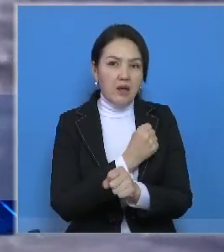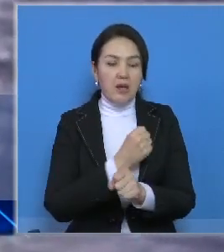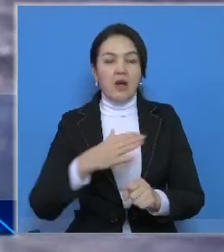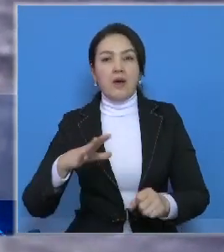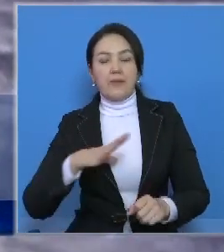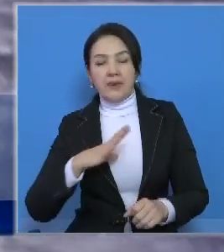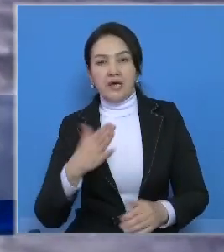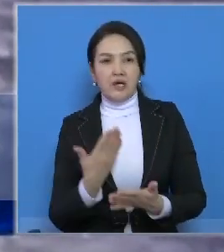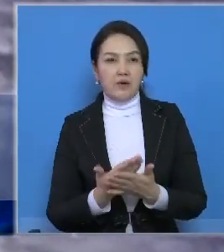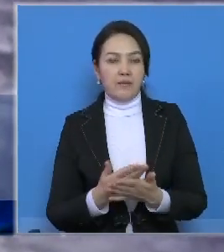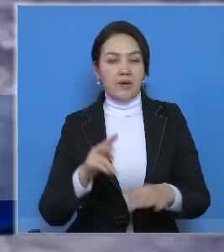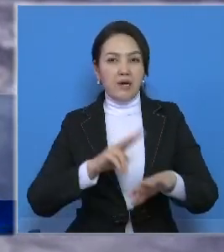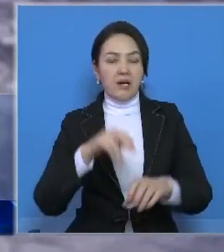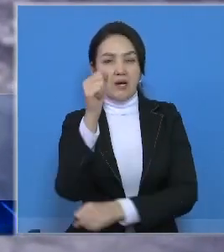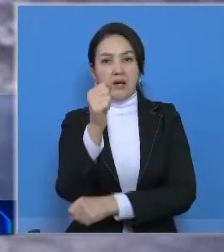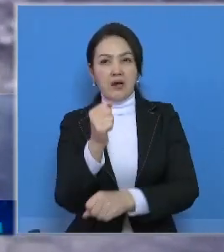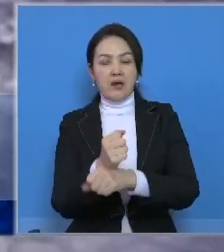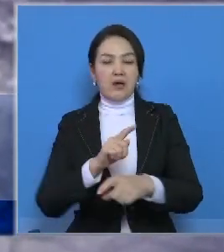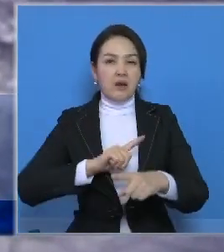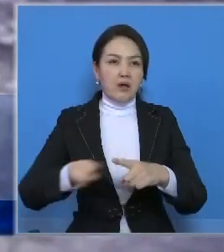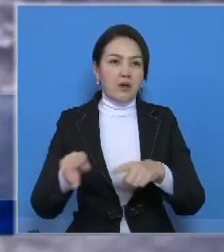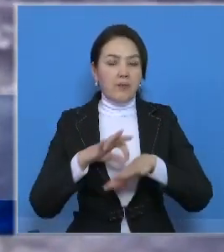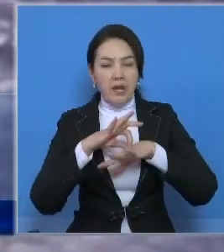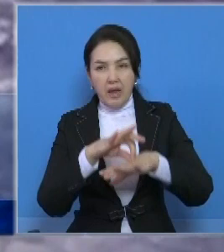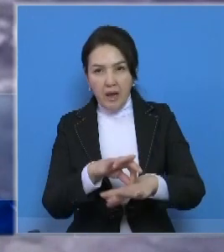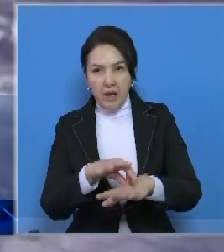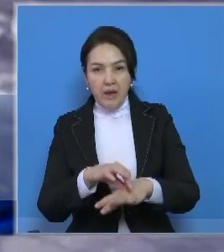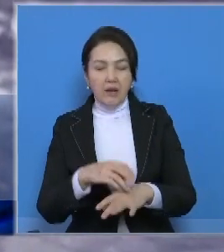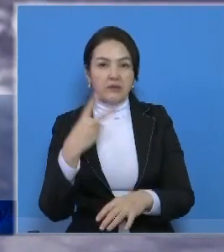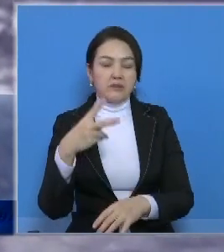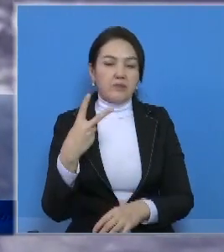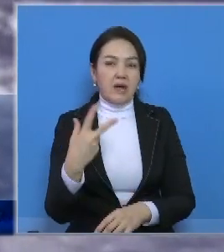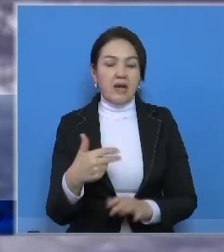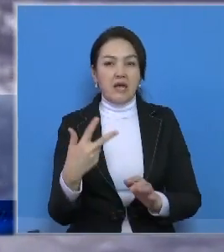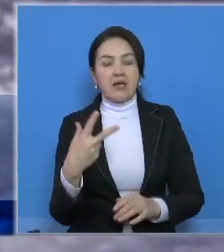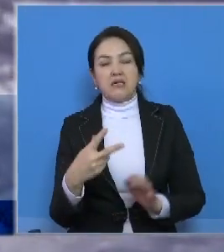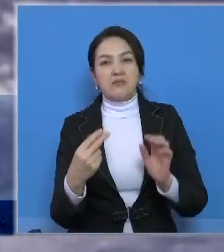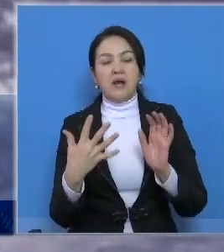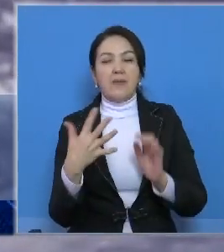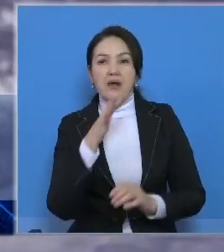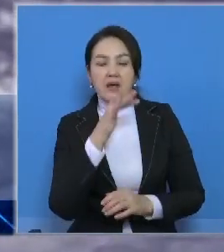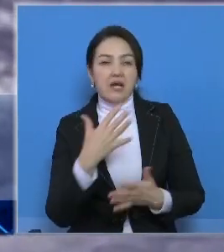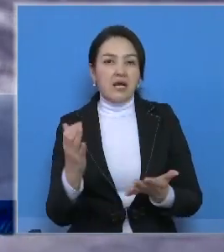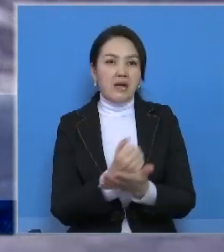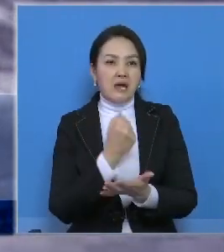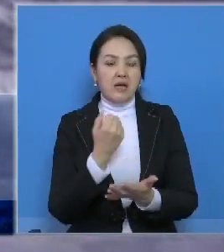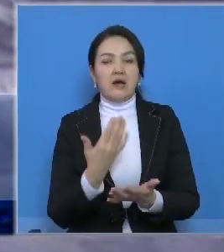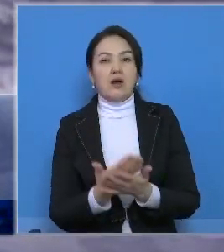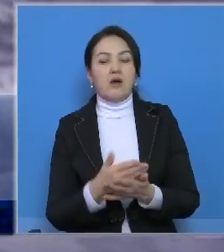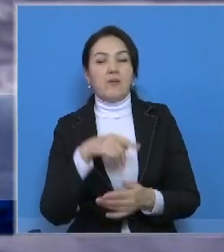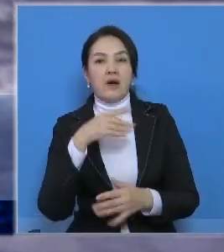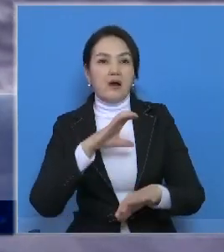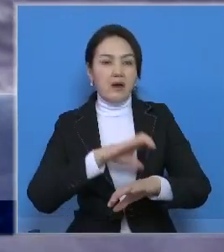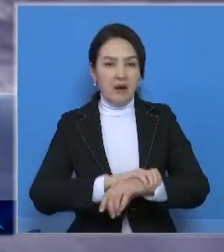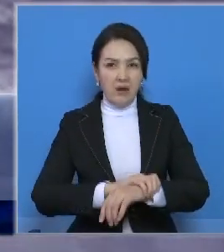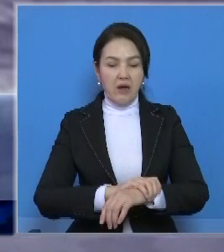тепкінің астына алған. Полиция қызметкерлері жедел шаралар жүргізу барысында 22 және 25 жастағы екі күдіктіні анықтап ұстады. Аталған